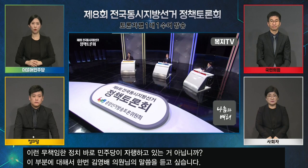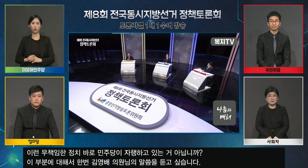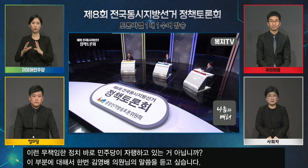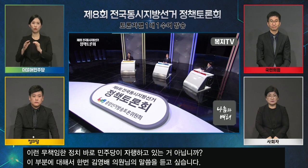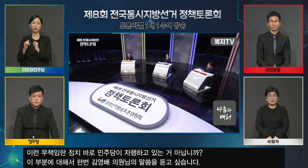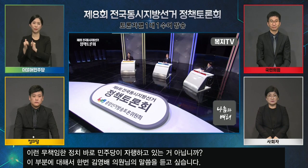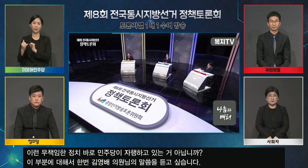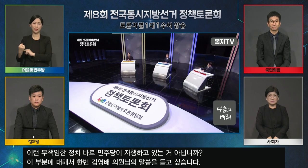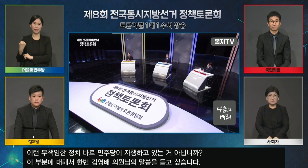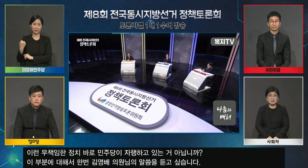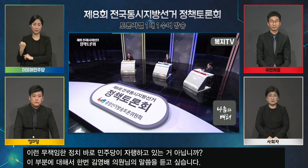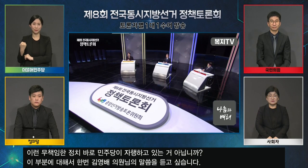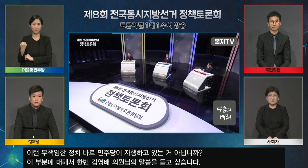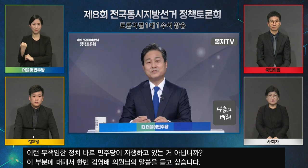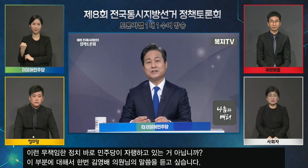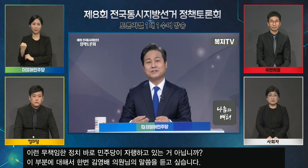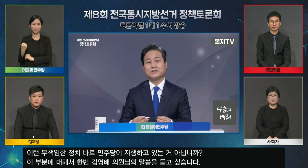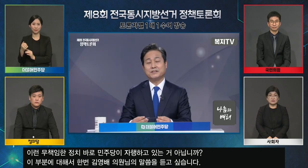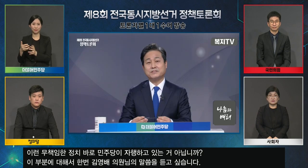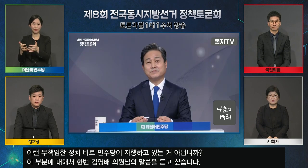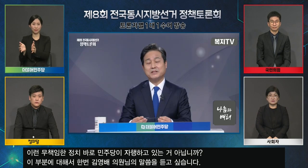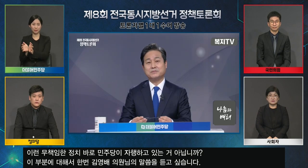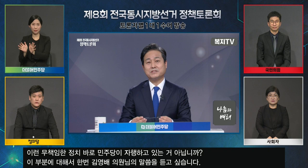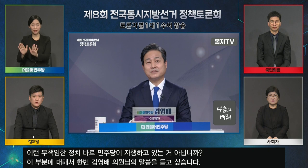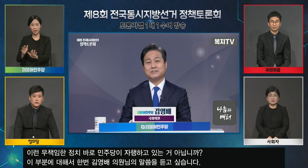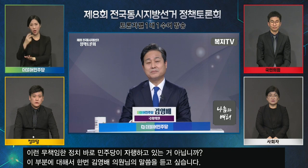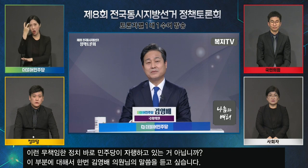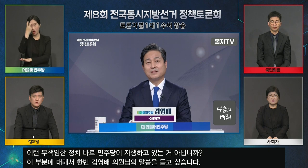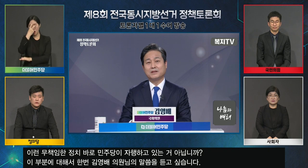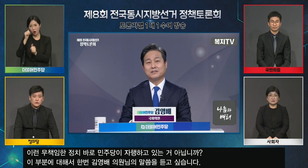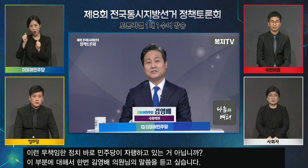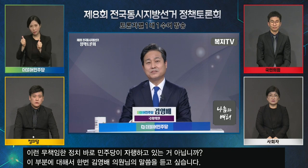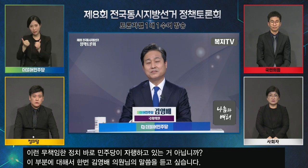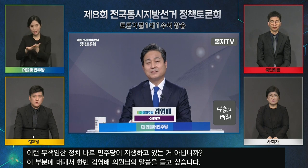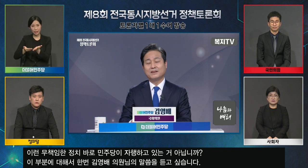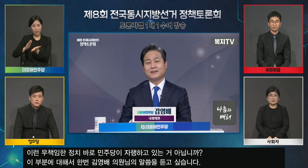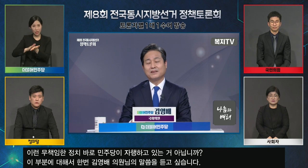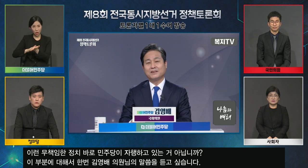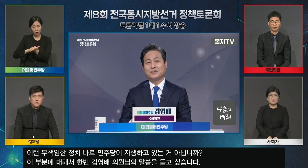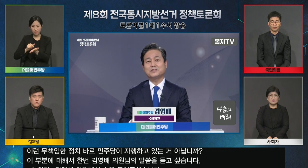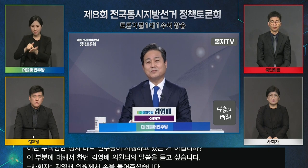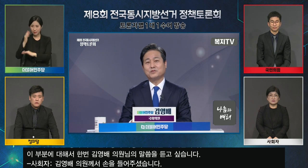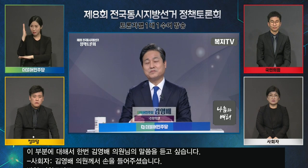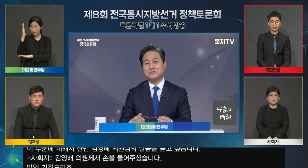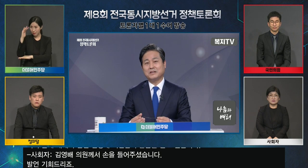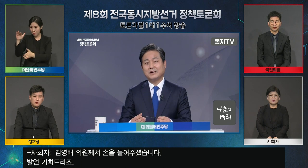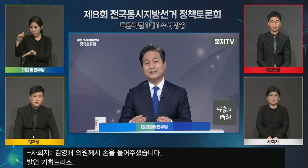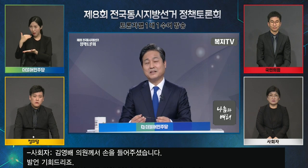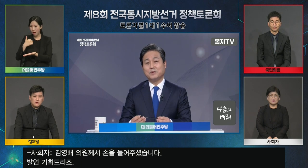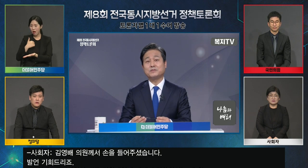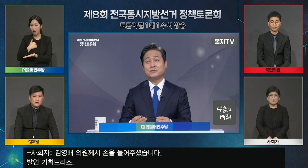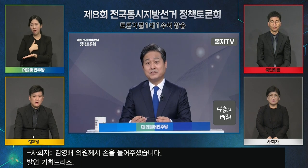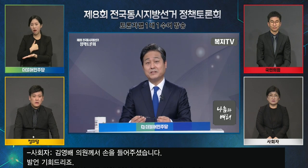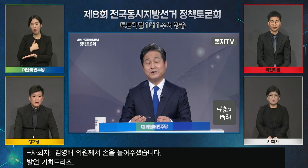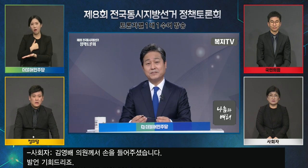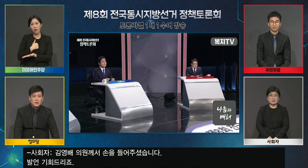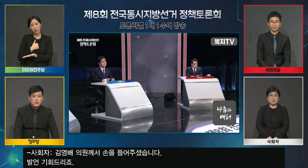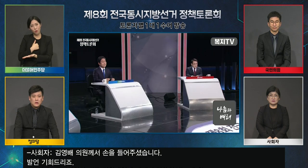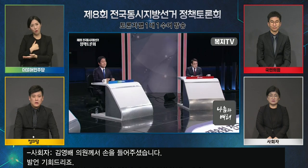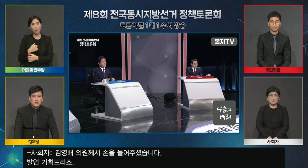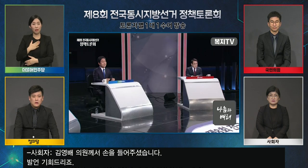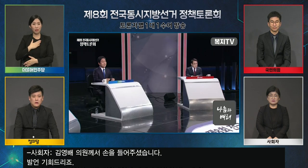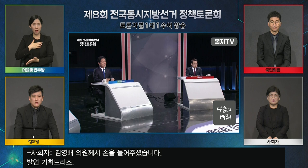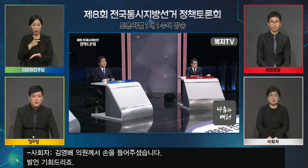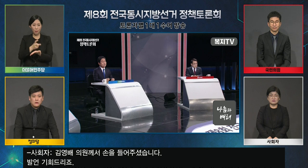국민의힘이 지금 검찰개혁에 대해서 말씀하시는 게 참 저는 억장이 무너집니다. 제가 법사위원인데요.